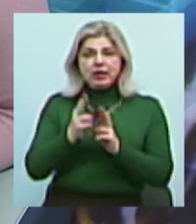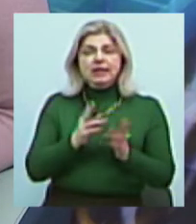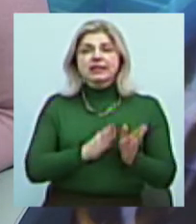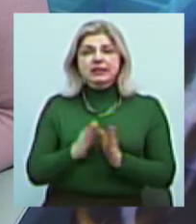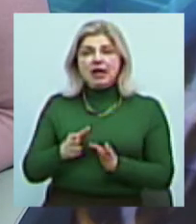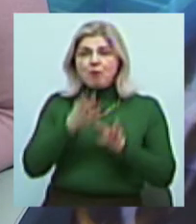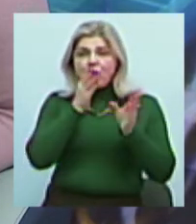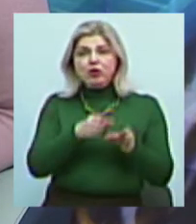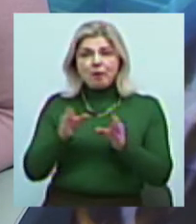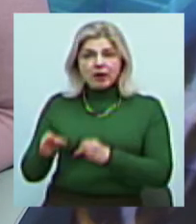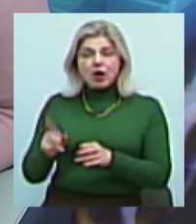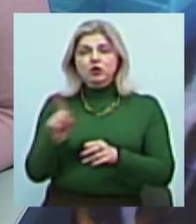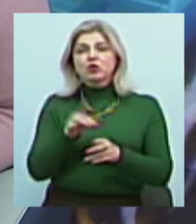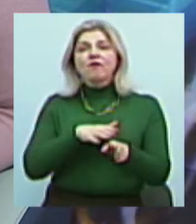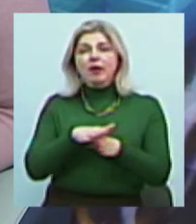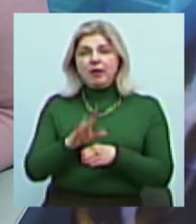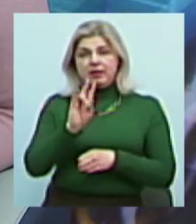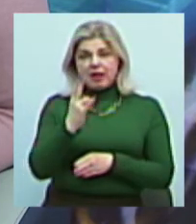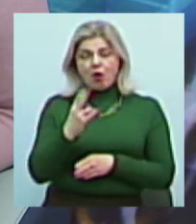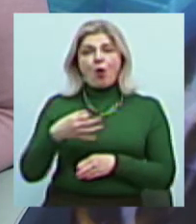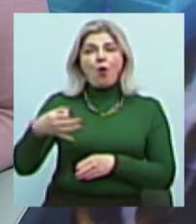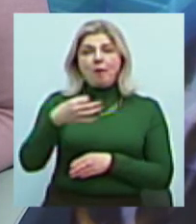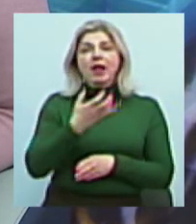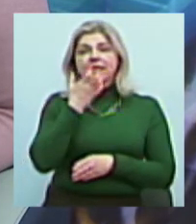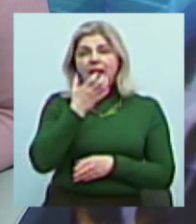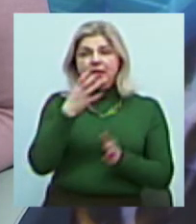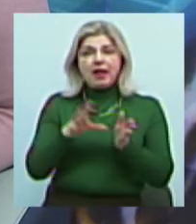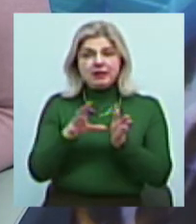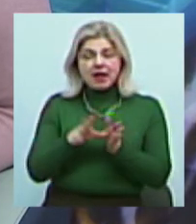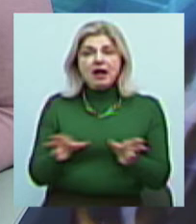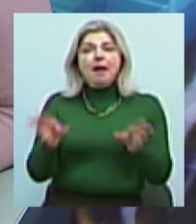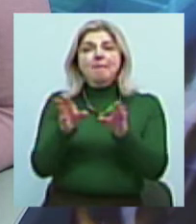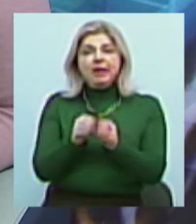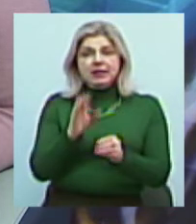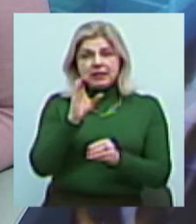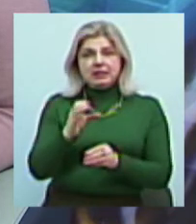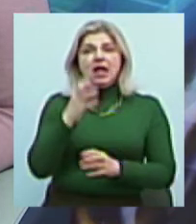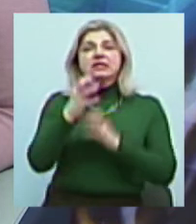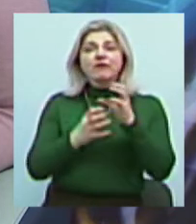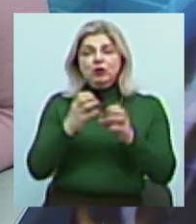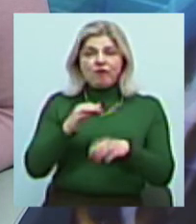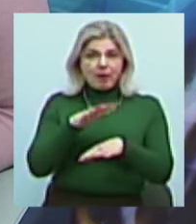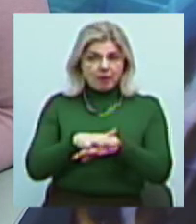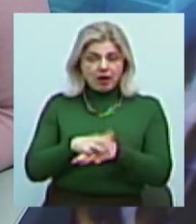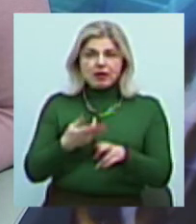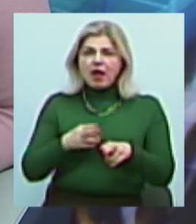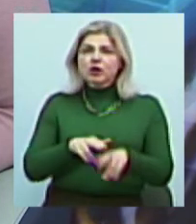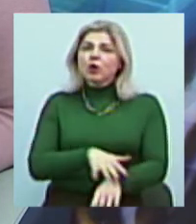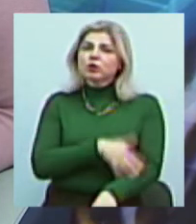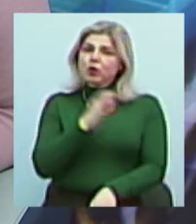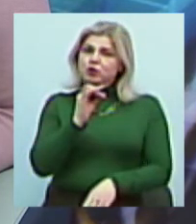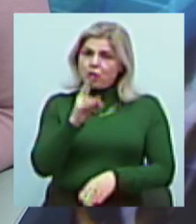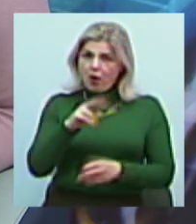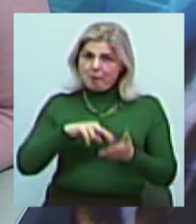що реалізується Миколаївоблтеплоенерго разом зі Світовим банком. Це такі довгострокові проєкти, але вони дуже важливі для